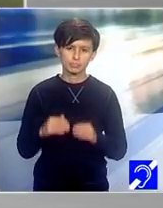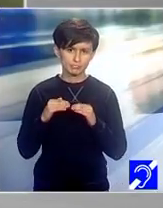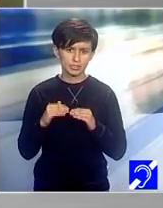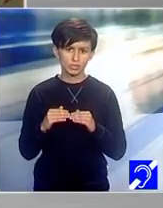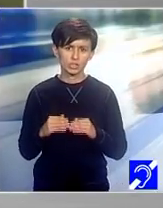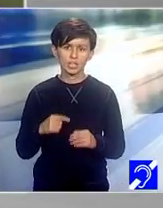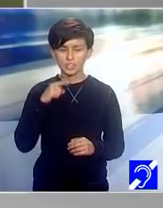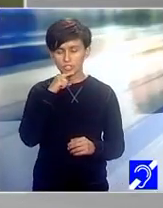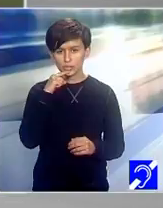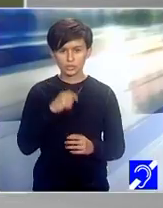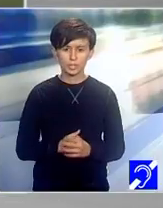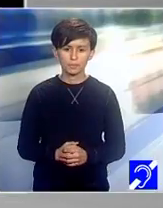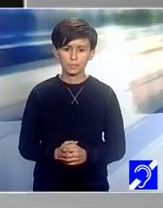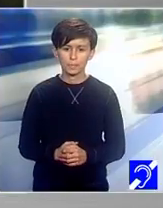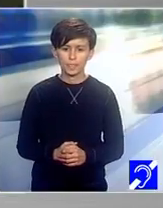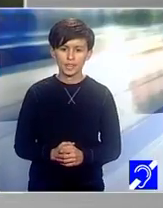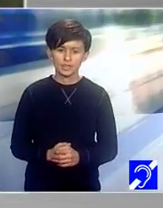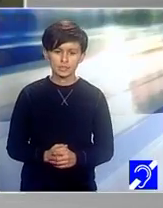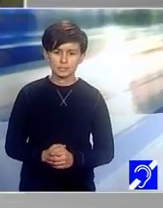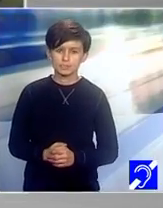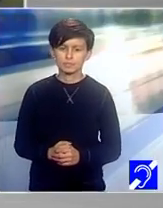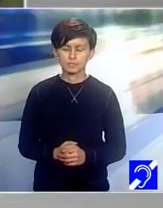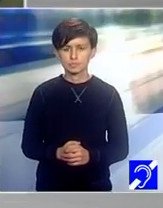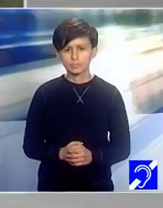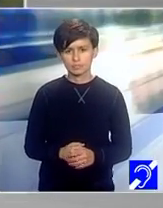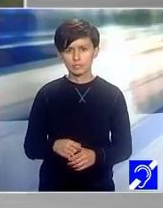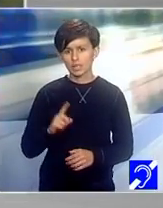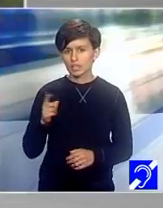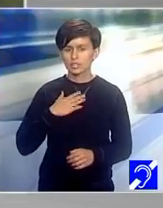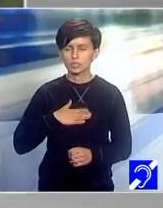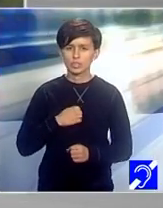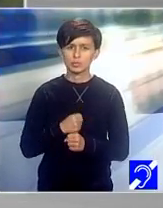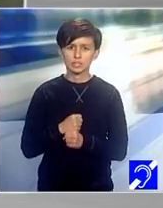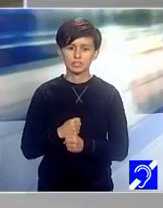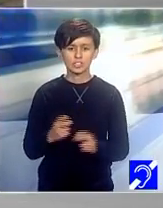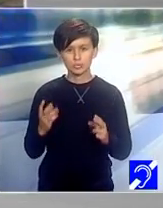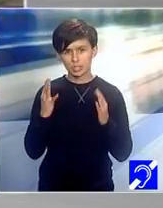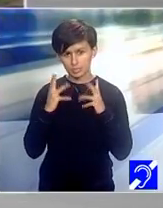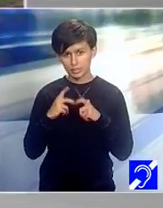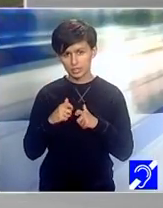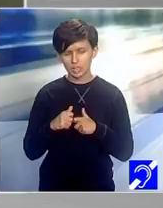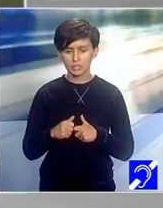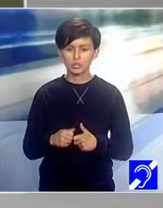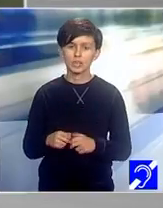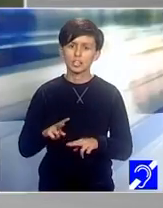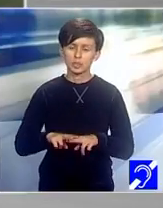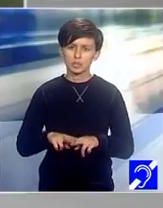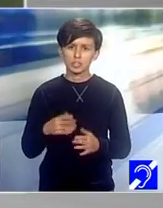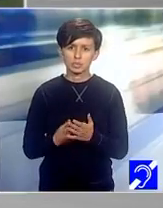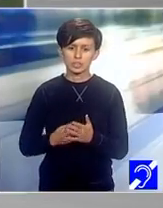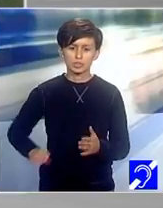calificați. În afară de faptul acesta, de ce am spus că nu dorim să facem matematică? Pentru că fetele oricum și-au depășit